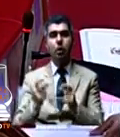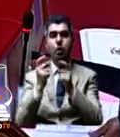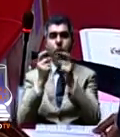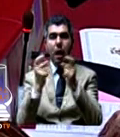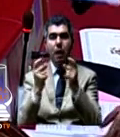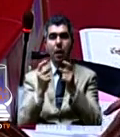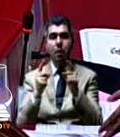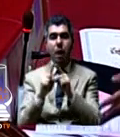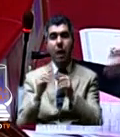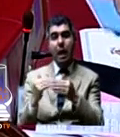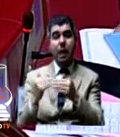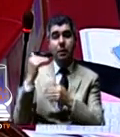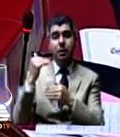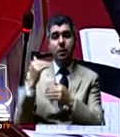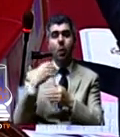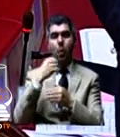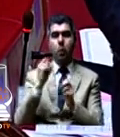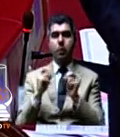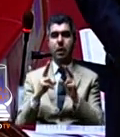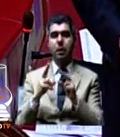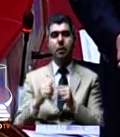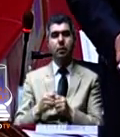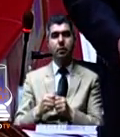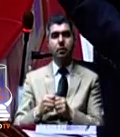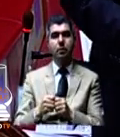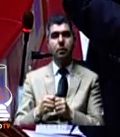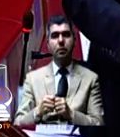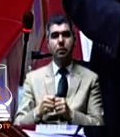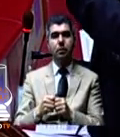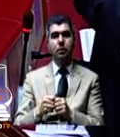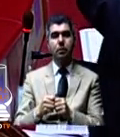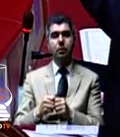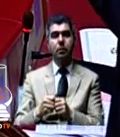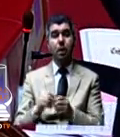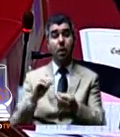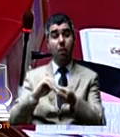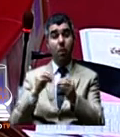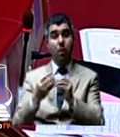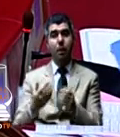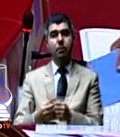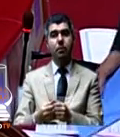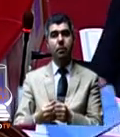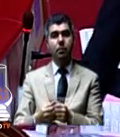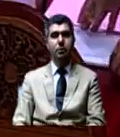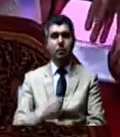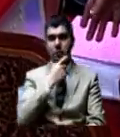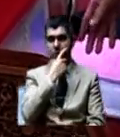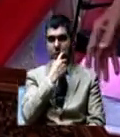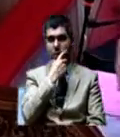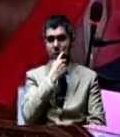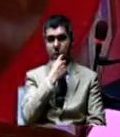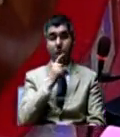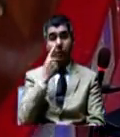شركه تجيبنا احسن من هذا الشيء وندخلوها للسوق ديال الطلبه. هذا هو المشكل. اذا نتسنى التعليق ديالكم.